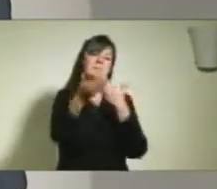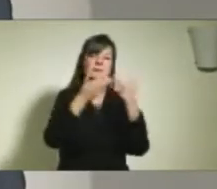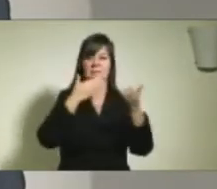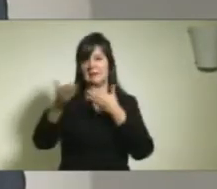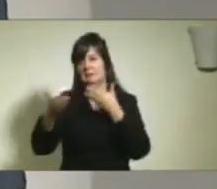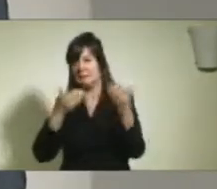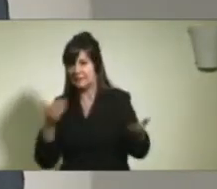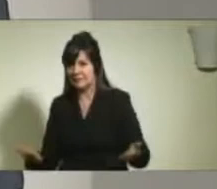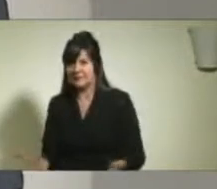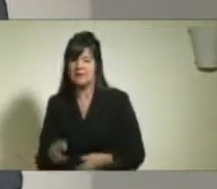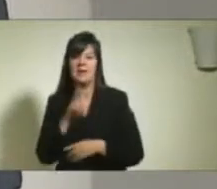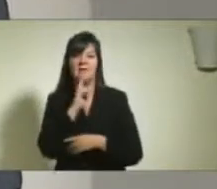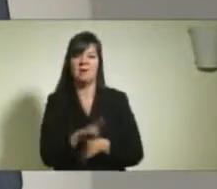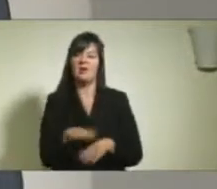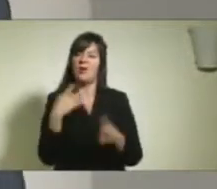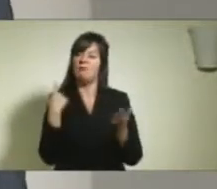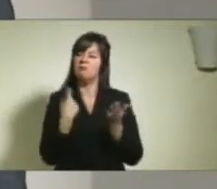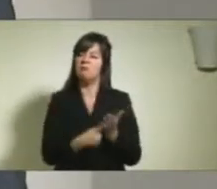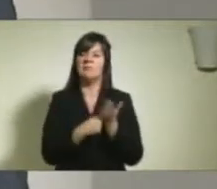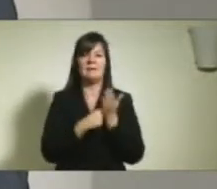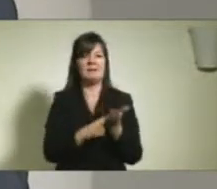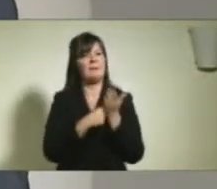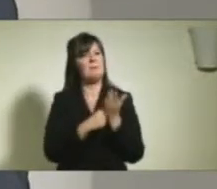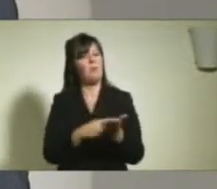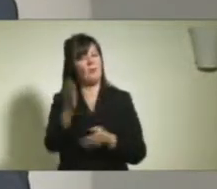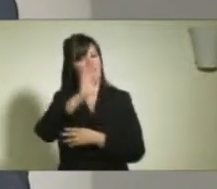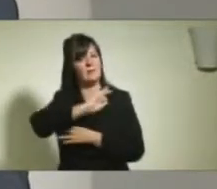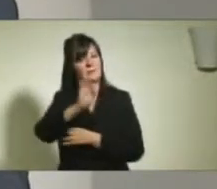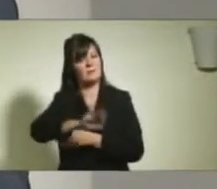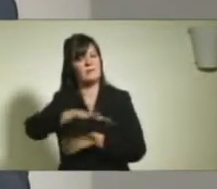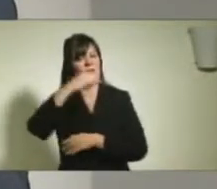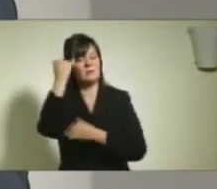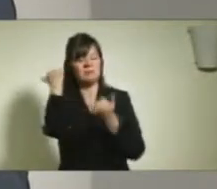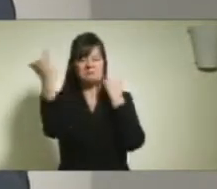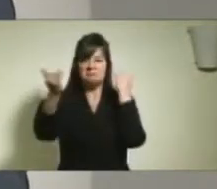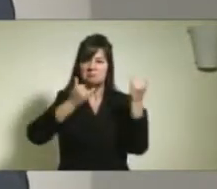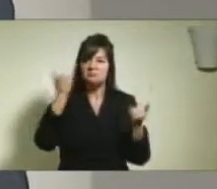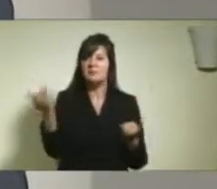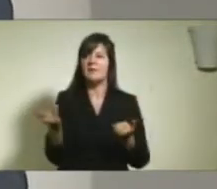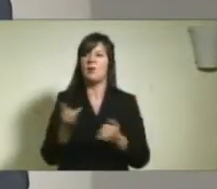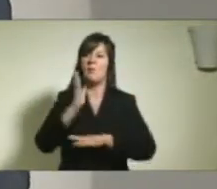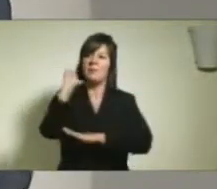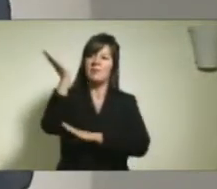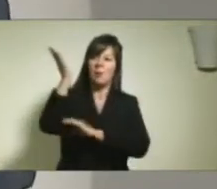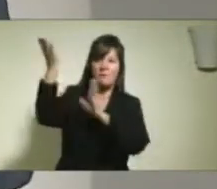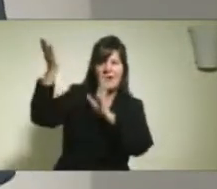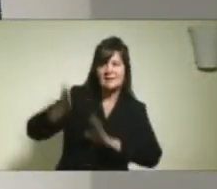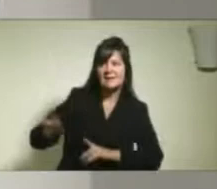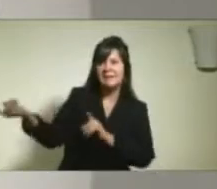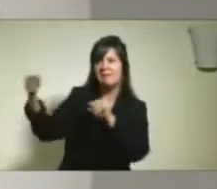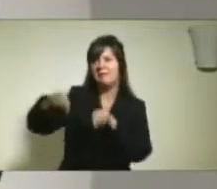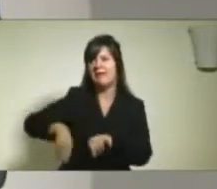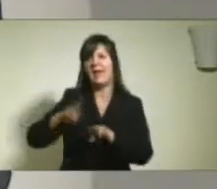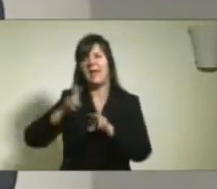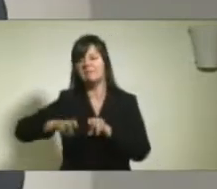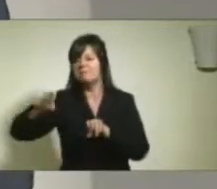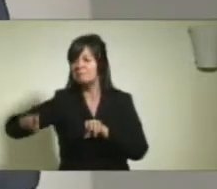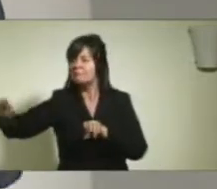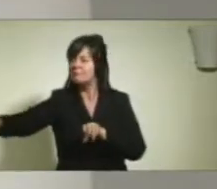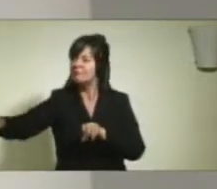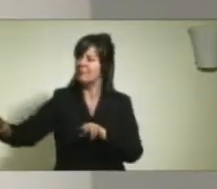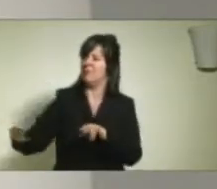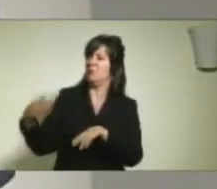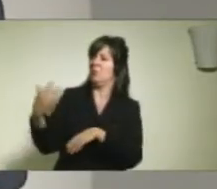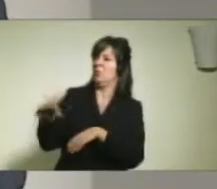très agréable, un débat de qualité. Remercier nos conférenciers et conférencières. Je pense que le partage